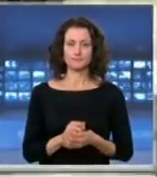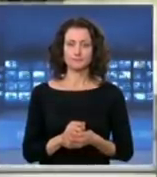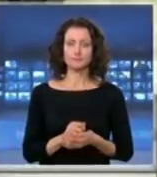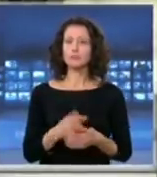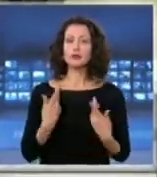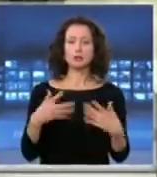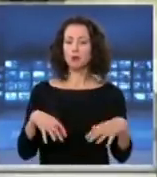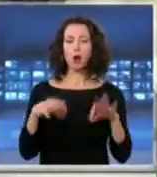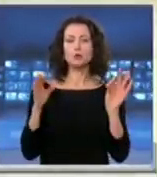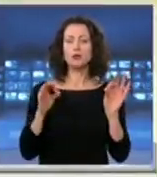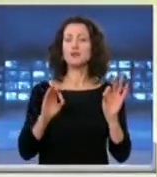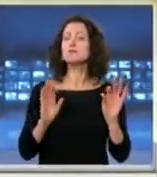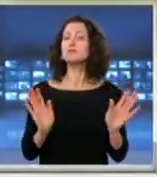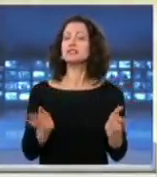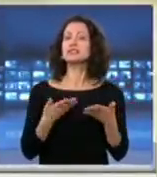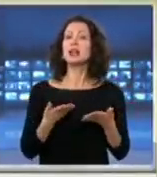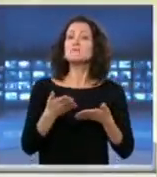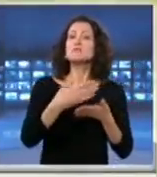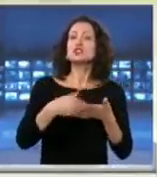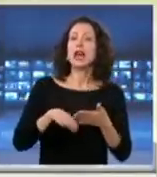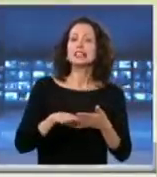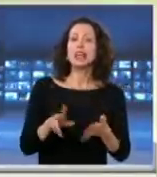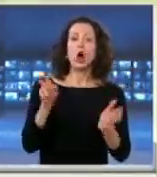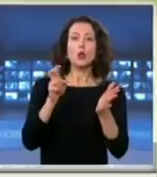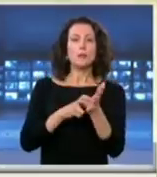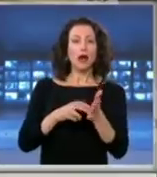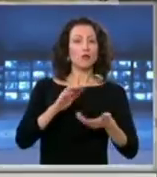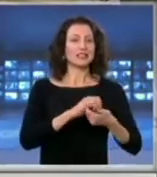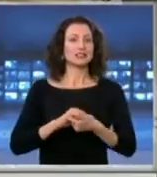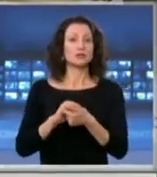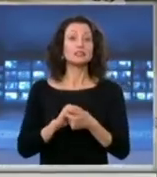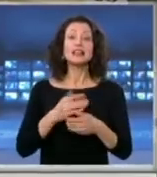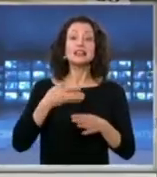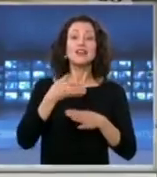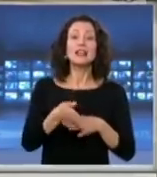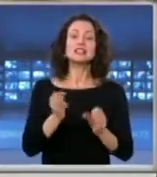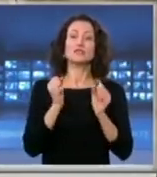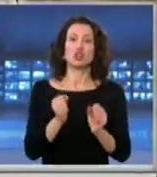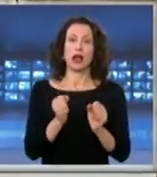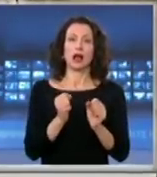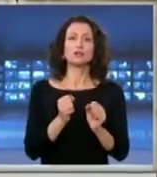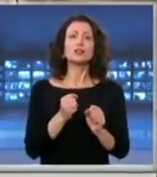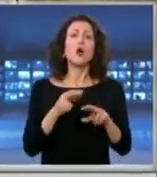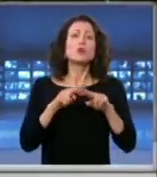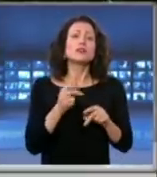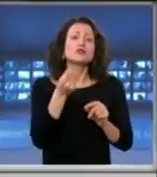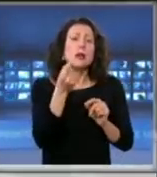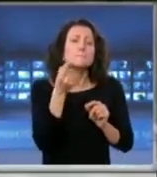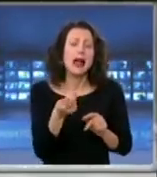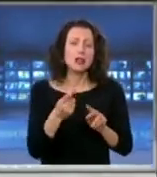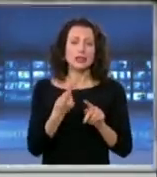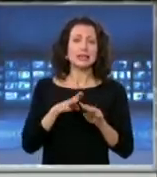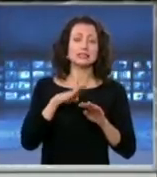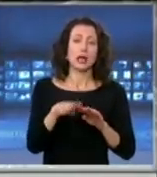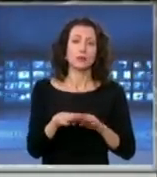За да сме готови да станем част от банковия съюз и да сме в чакалнята на еврозоната, ни оставало съвсем малко. А именно две банки с по-слаби